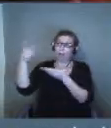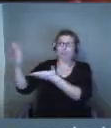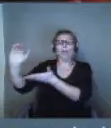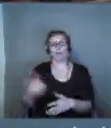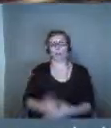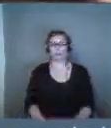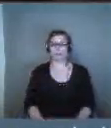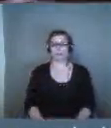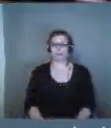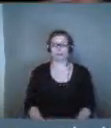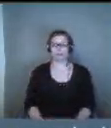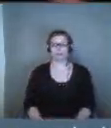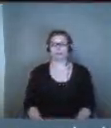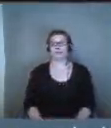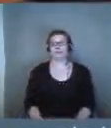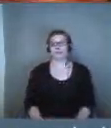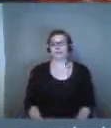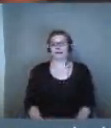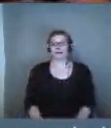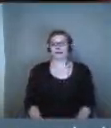le reconnaître.